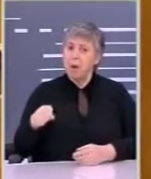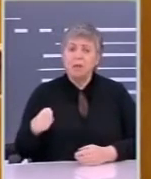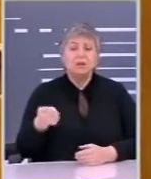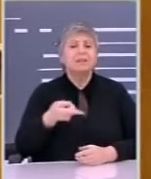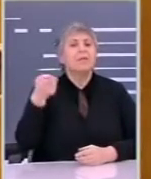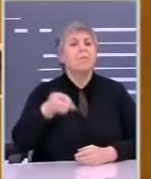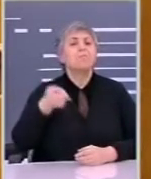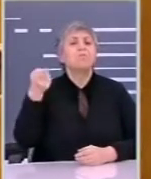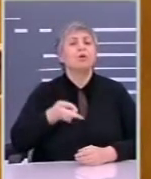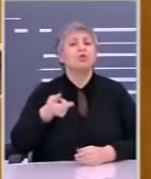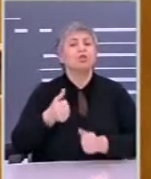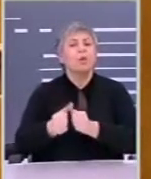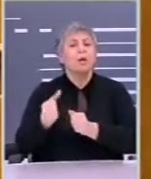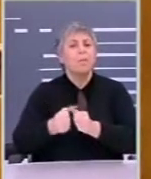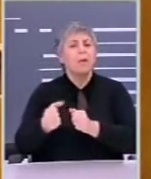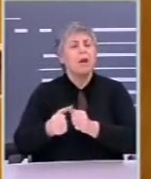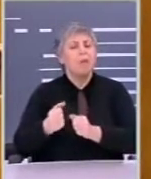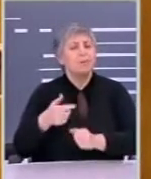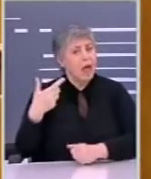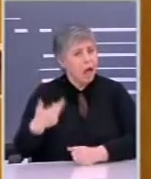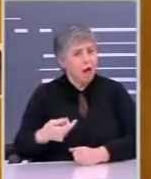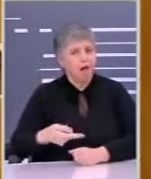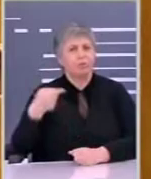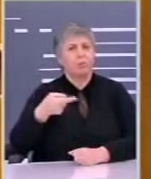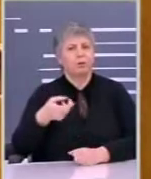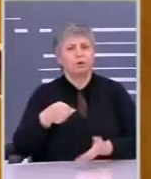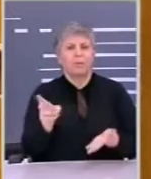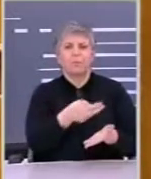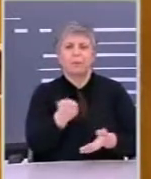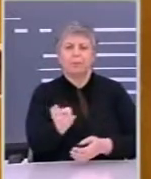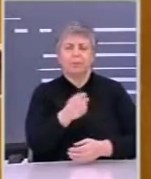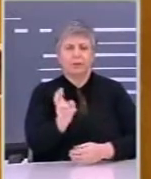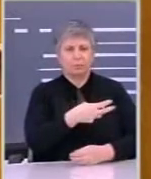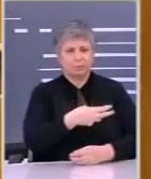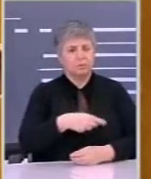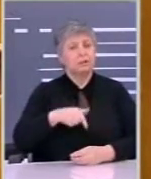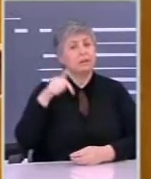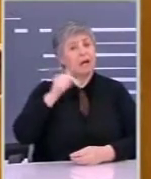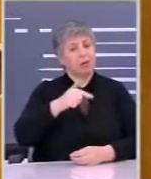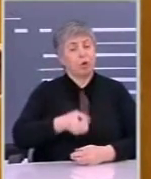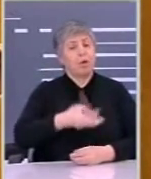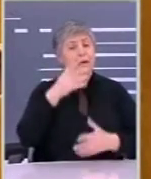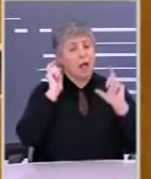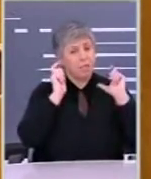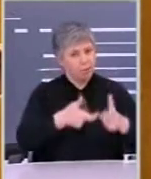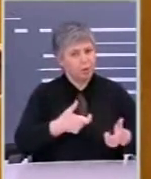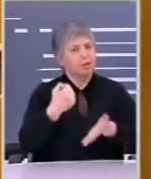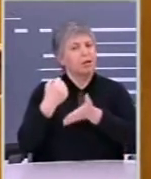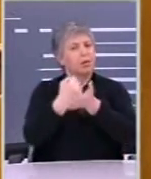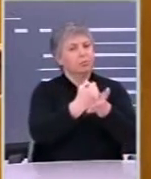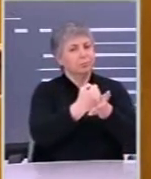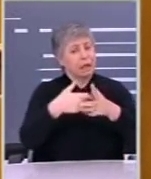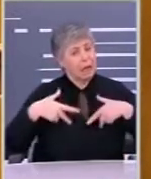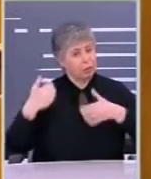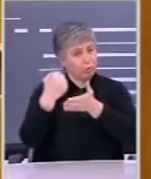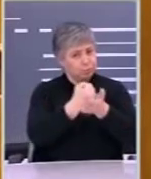του μισθού σας, μια και έχετε εκλεγεί στο όνομα της Νέας Δημοκρατίας, έτσι ώστε μαζί με την κρατική επιχορήγηση που παίρνετε, μπας και κάποτε αποπληρωθεί αυτό το